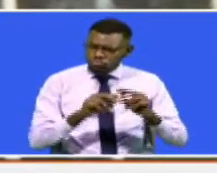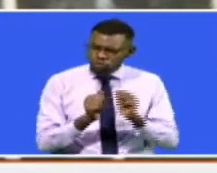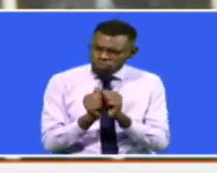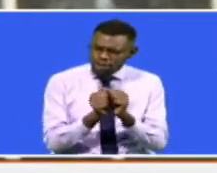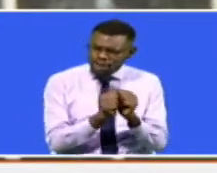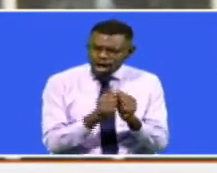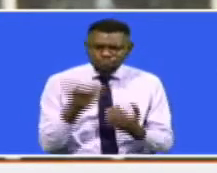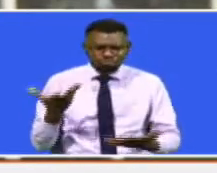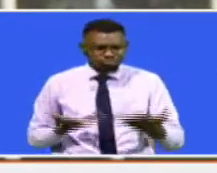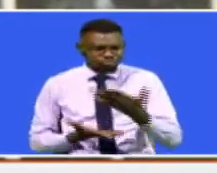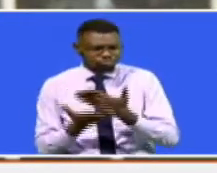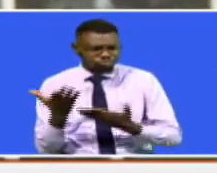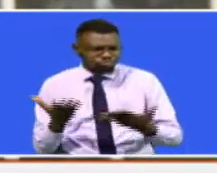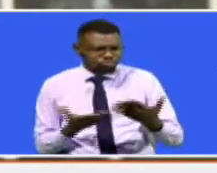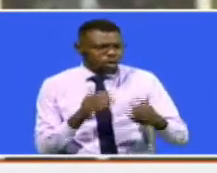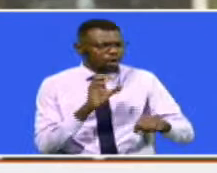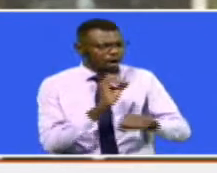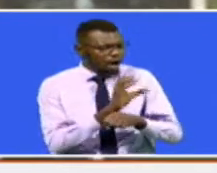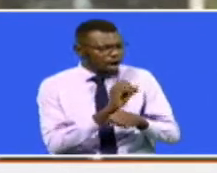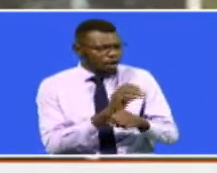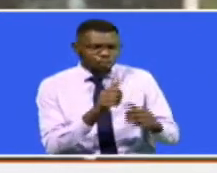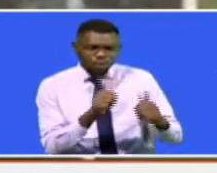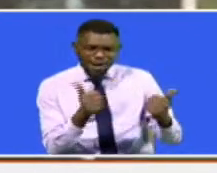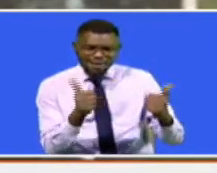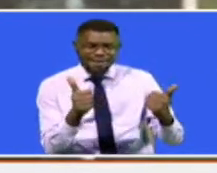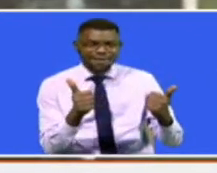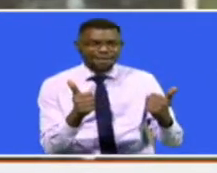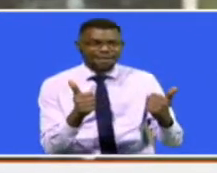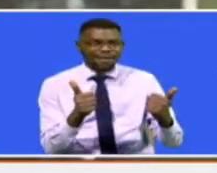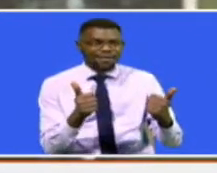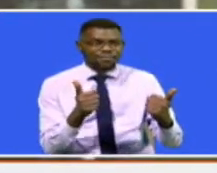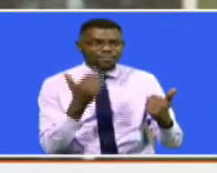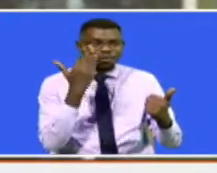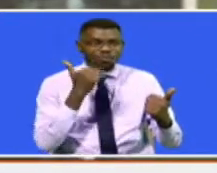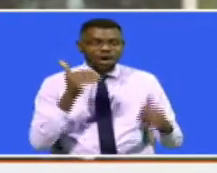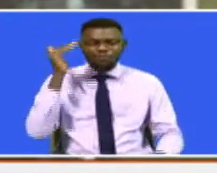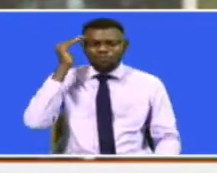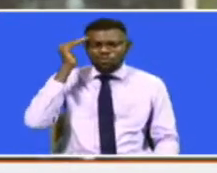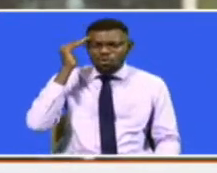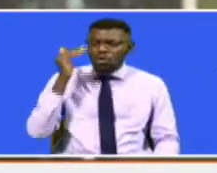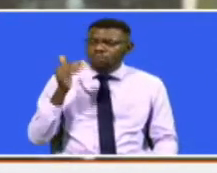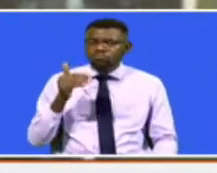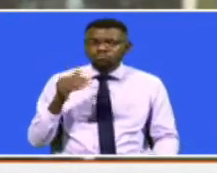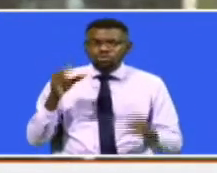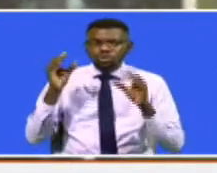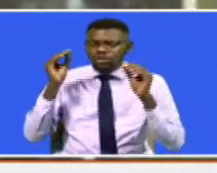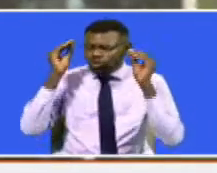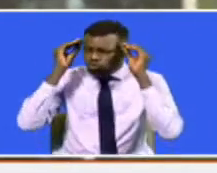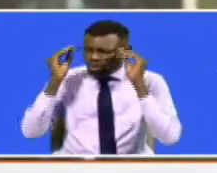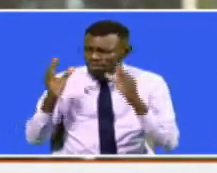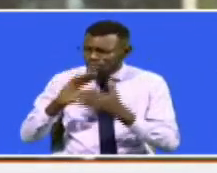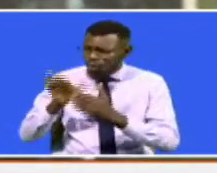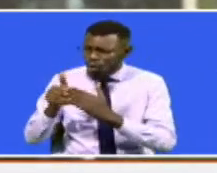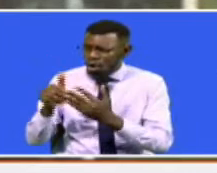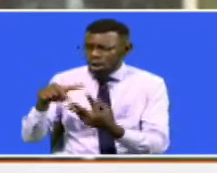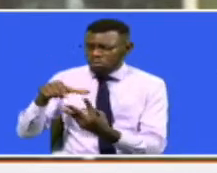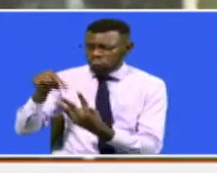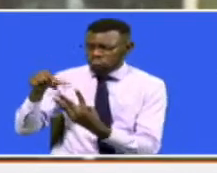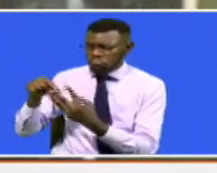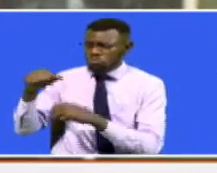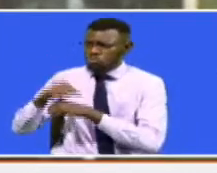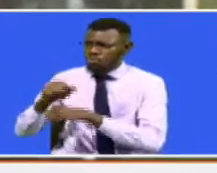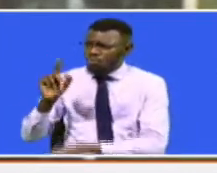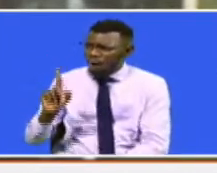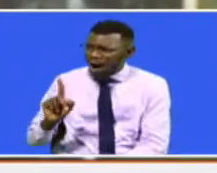wao, tunazungumza, tunawaelekeza kwa njia ya kipekee, kwa sababu tunajua ya kwamba wanafunzi wetu wote hawawezi chagua shule moja